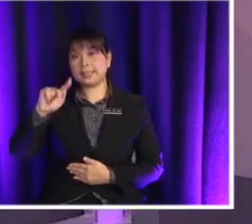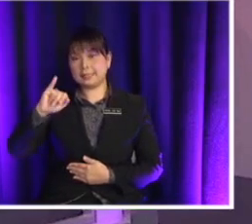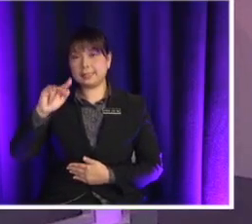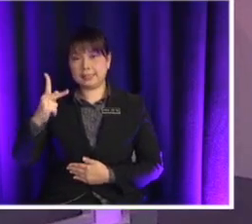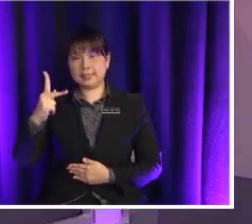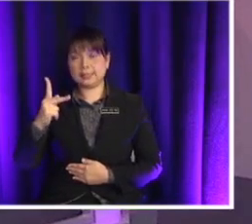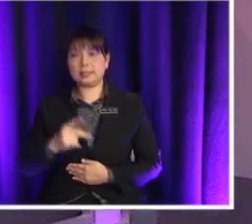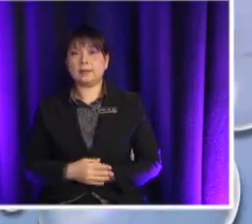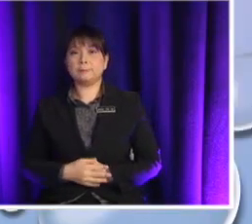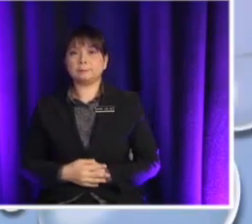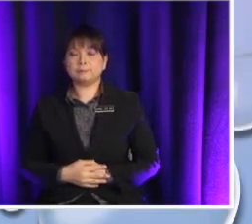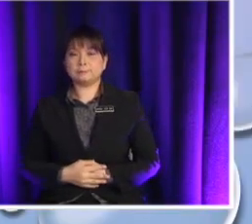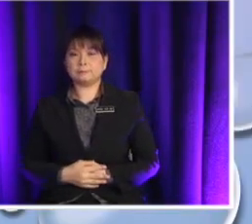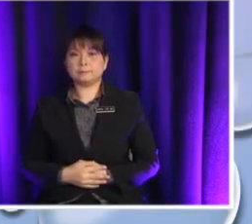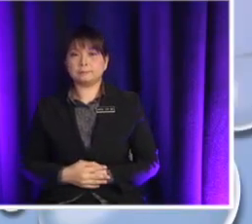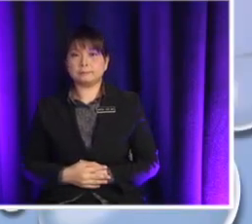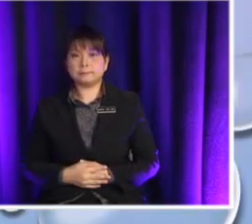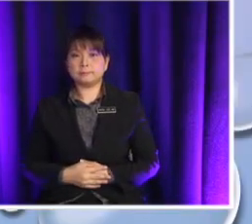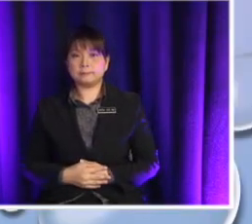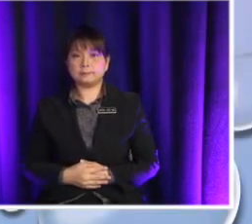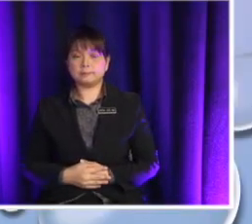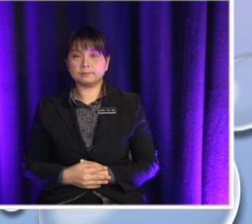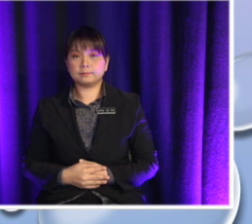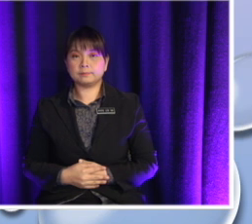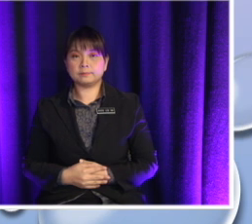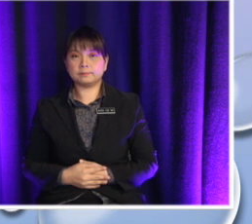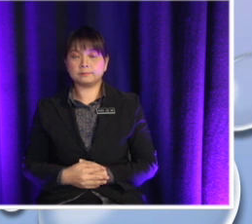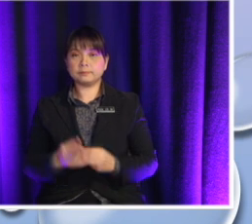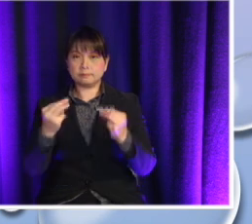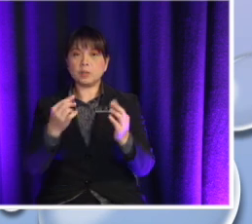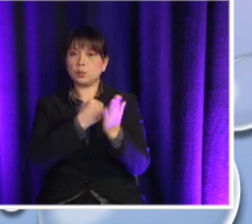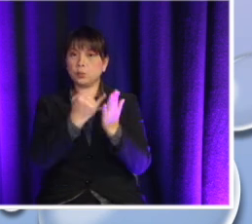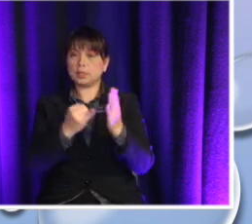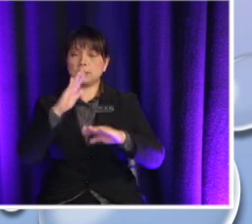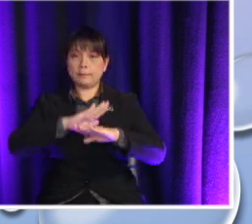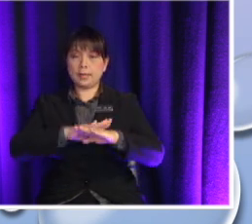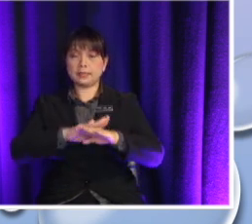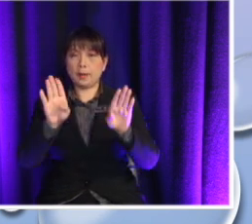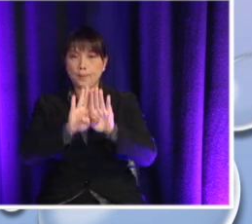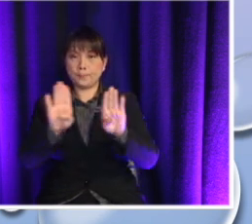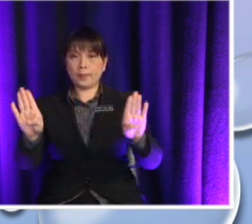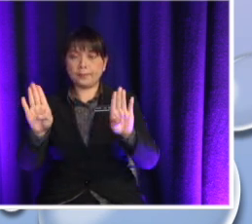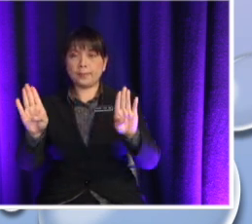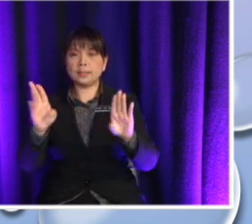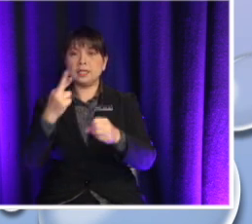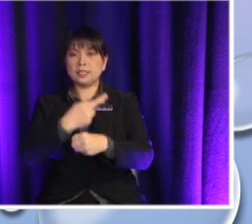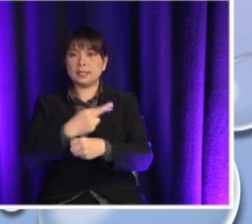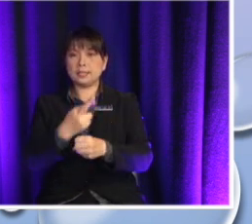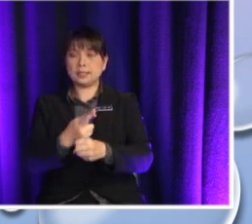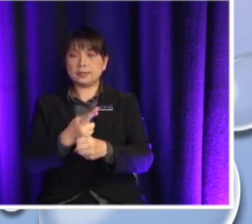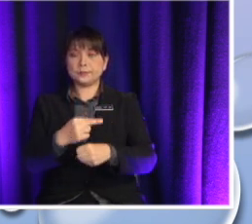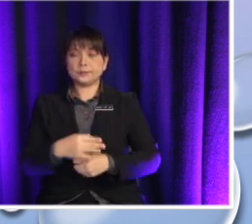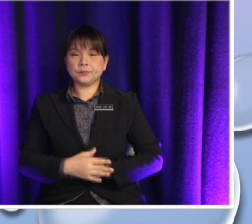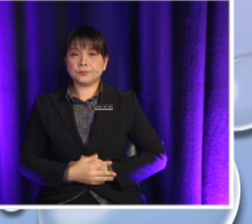nak ukur dia pada kita nak lukis dia pada papan reka. Dan untuk tadi kita